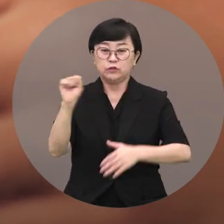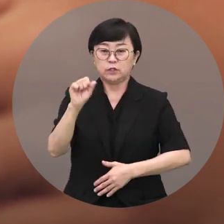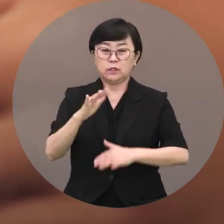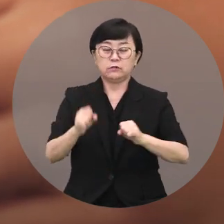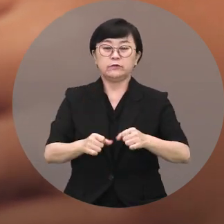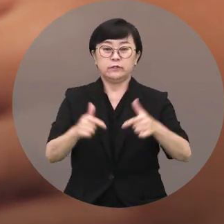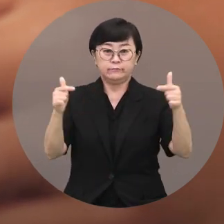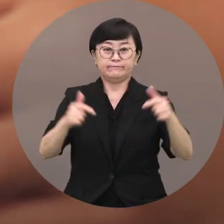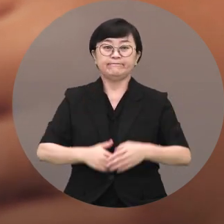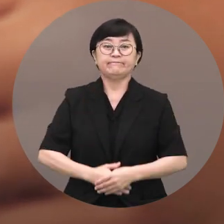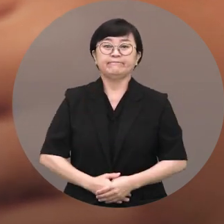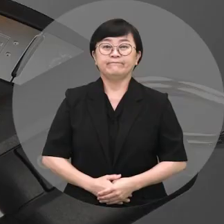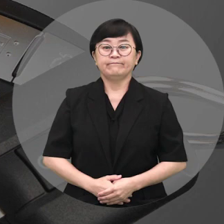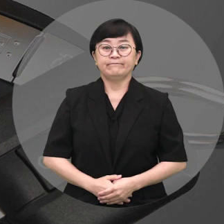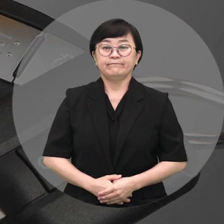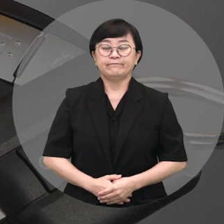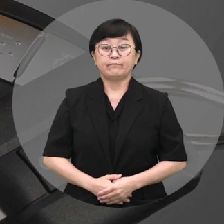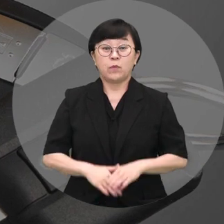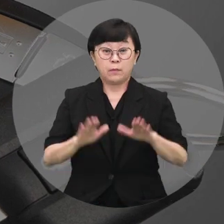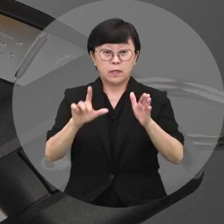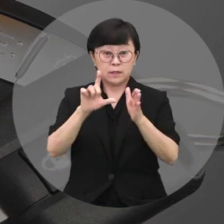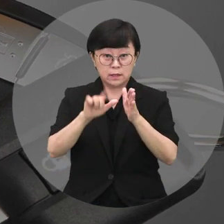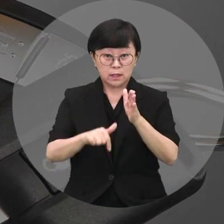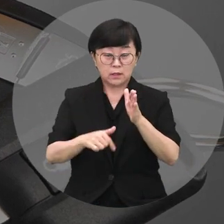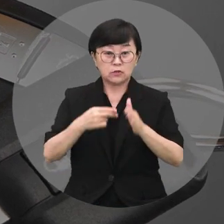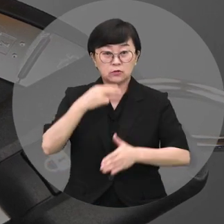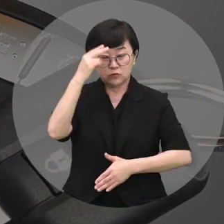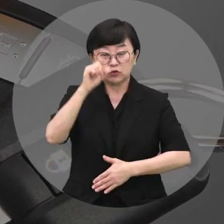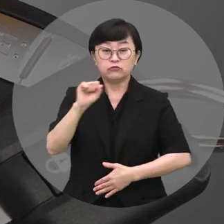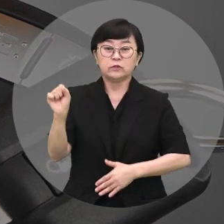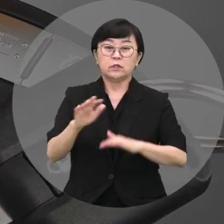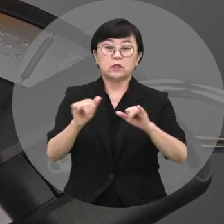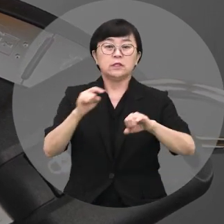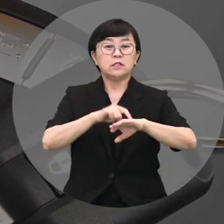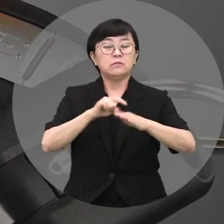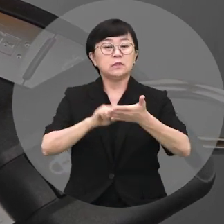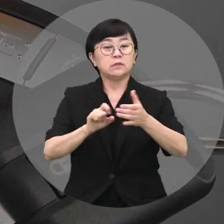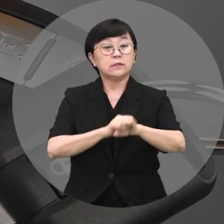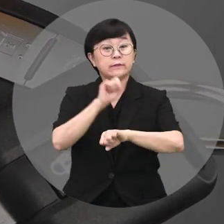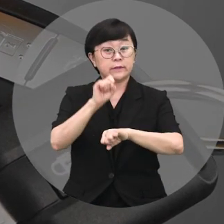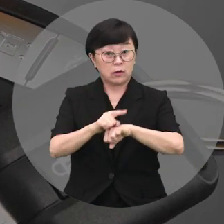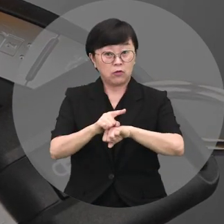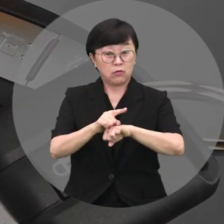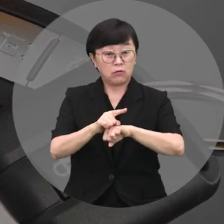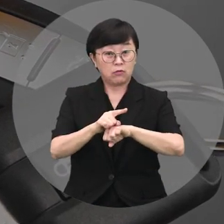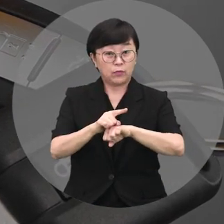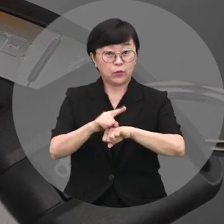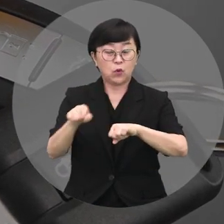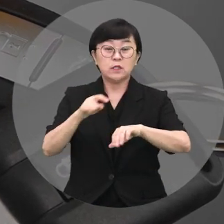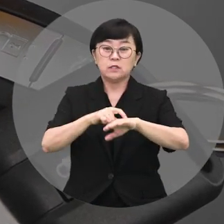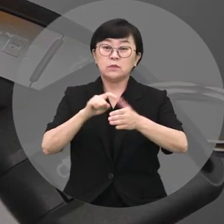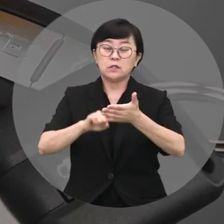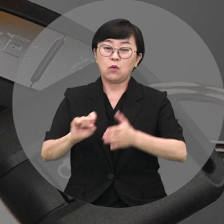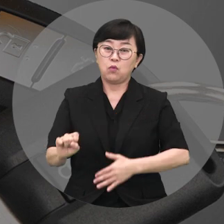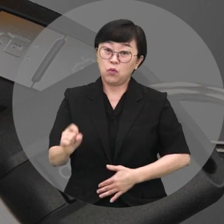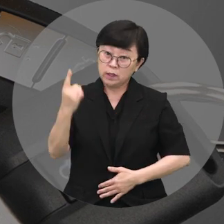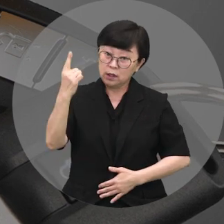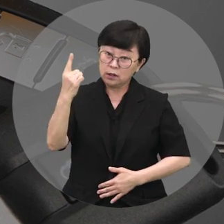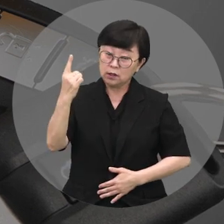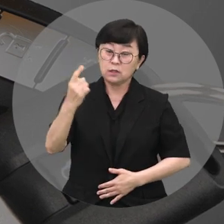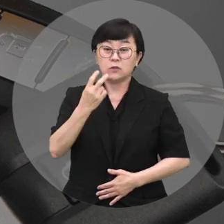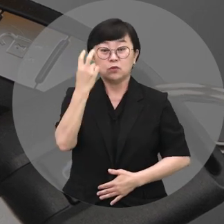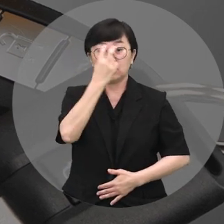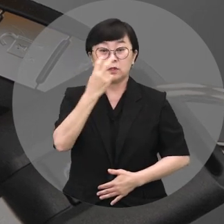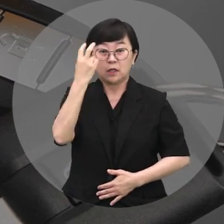계속해서 늘고 있는데요. 이번 시간에는 음주운전자들의 심리적 특성과 음주운전의 심리적 요인들을